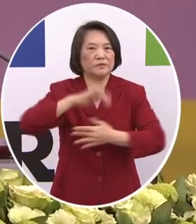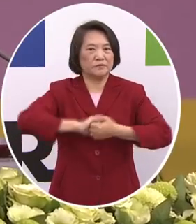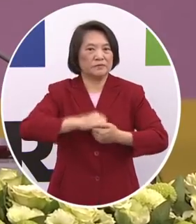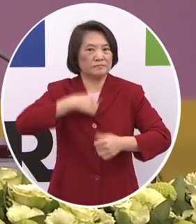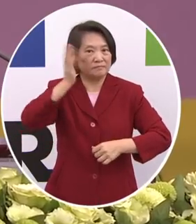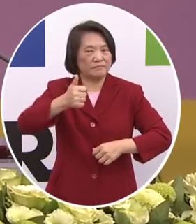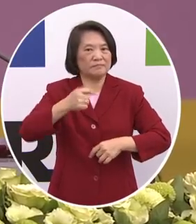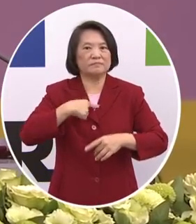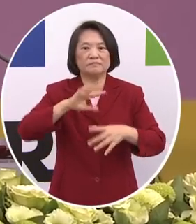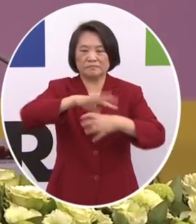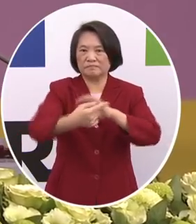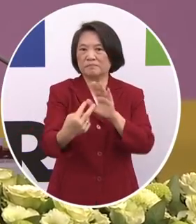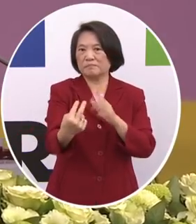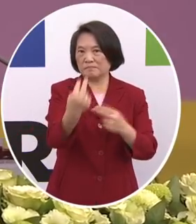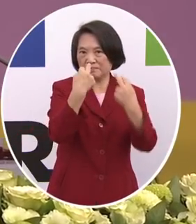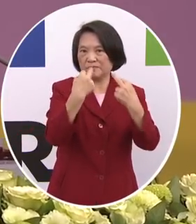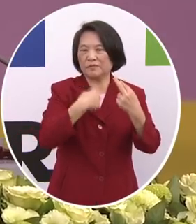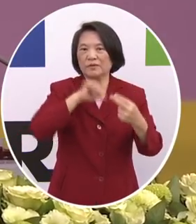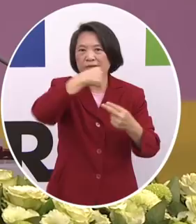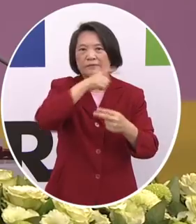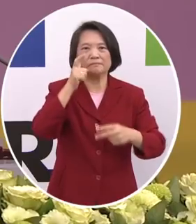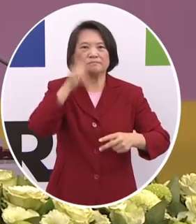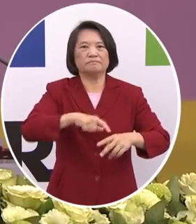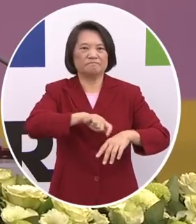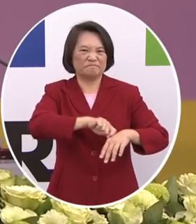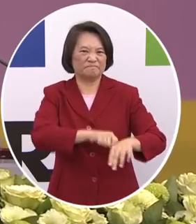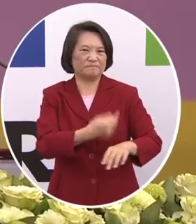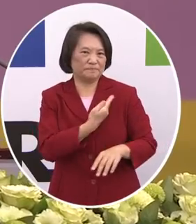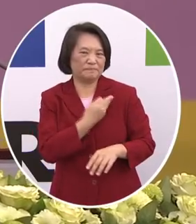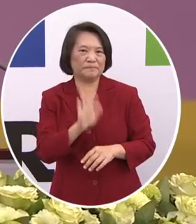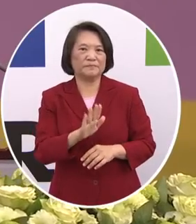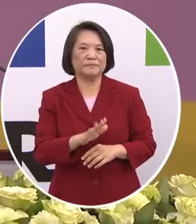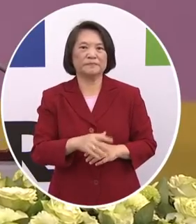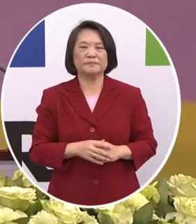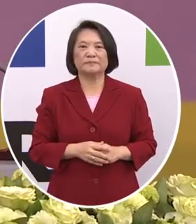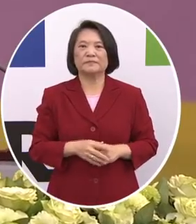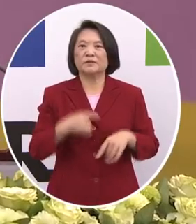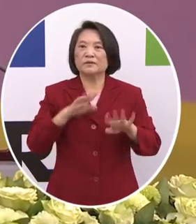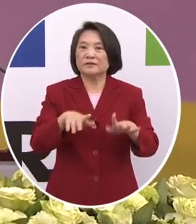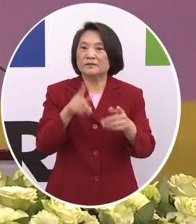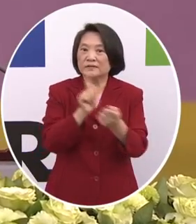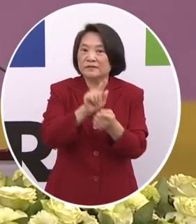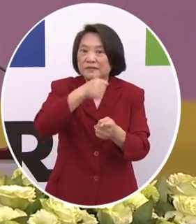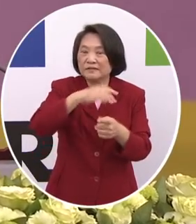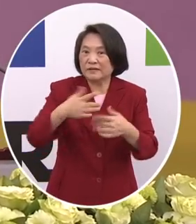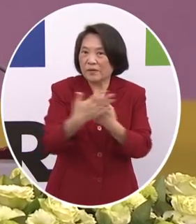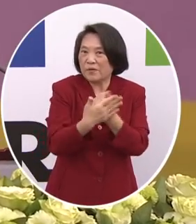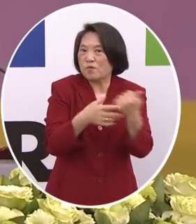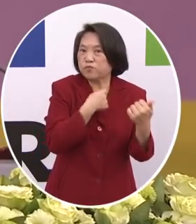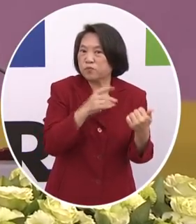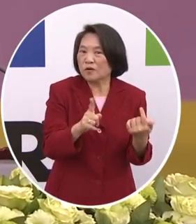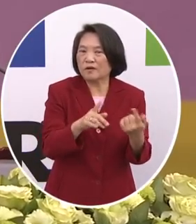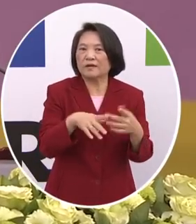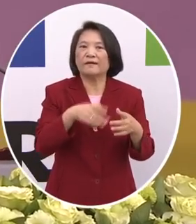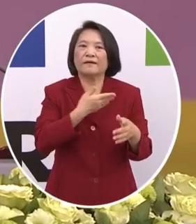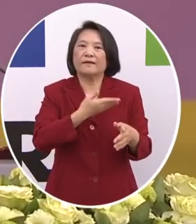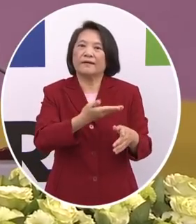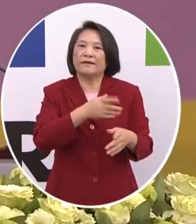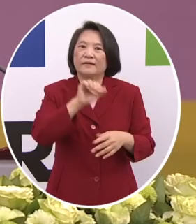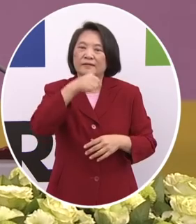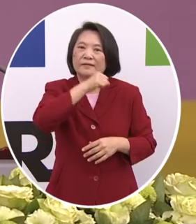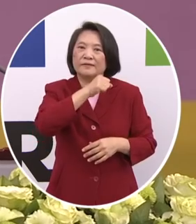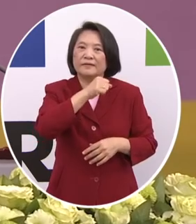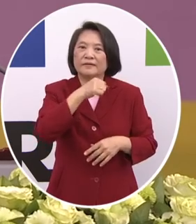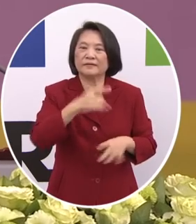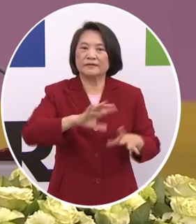界看见台湾的强韧。捍卫台湾的最佳方案，就是要让台湾